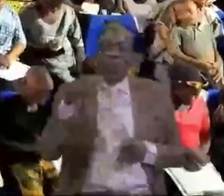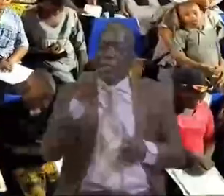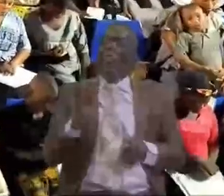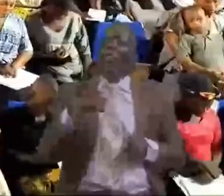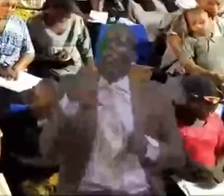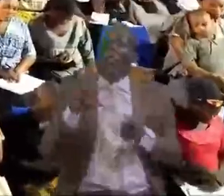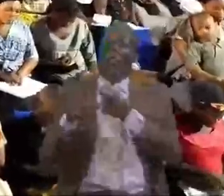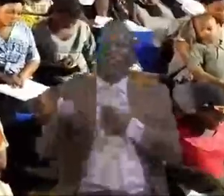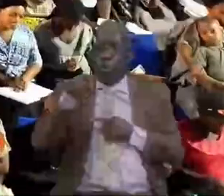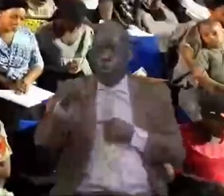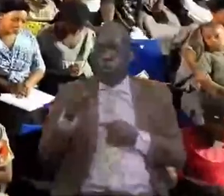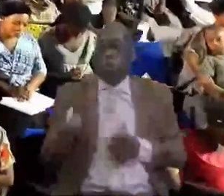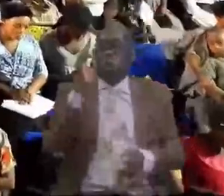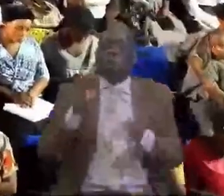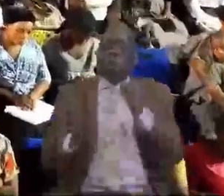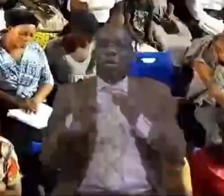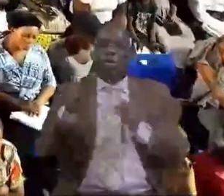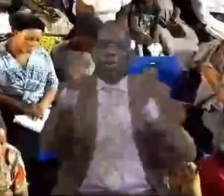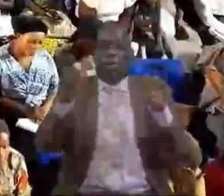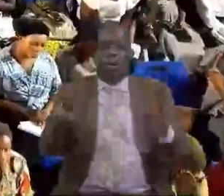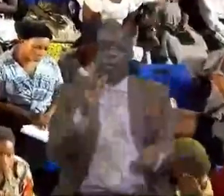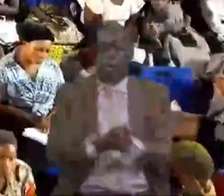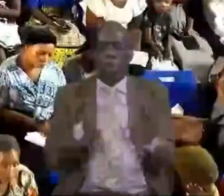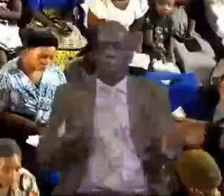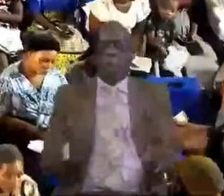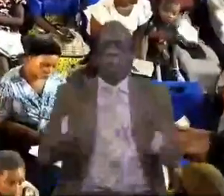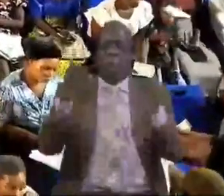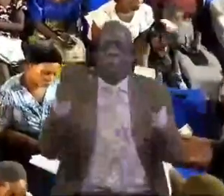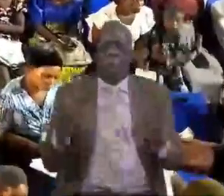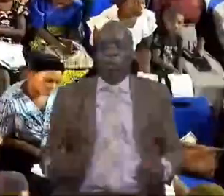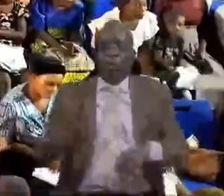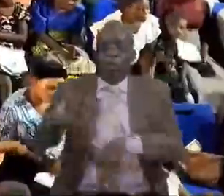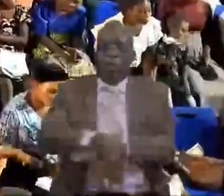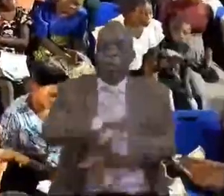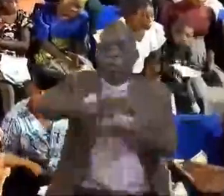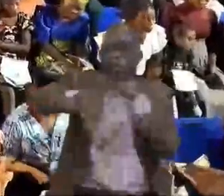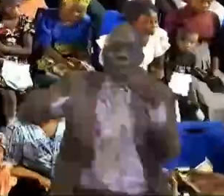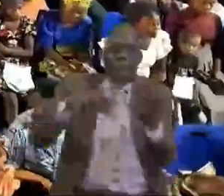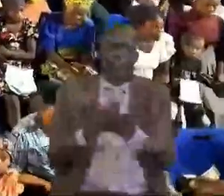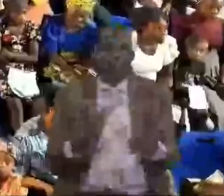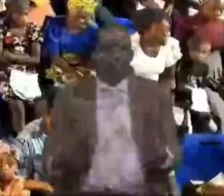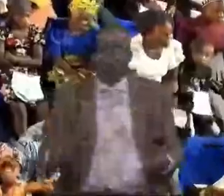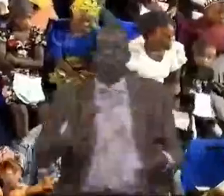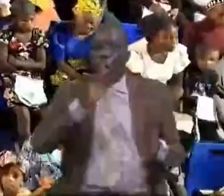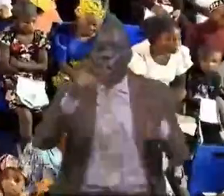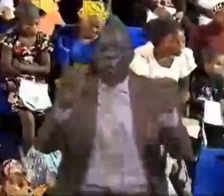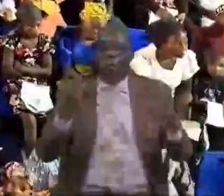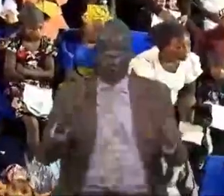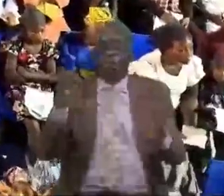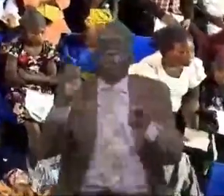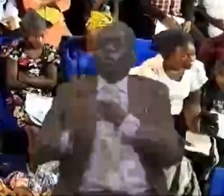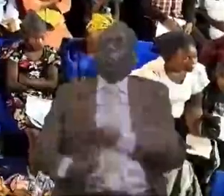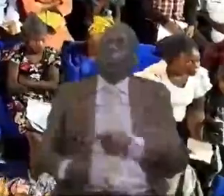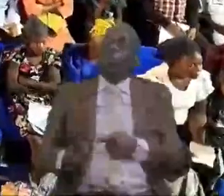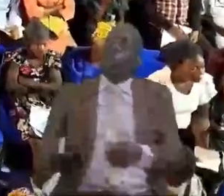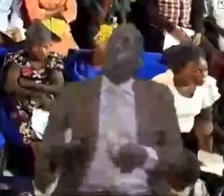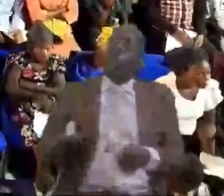soir. Si tu peux croire ce soir, tout est possible à celui